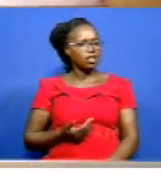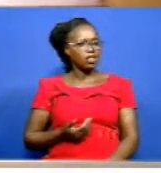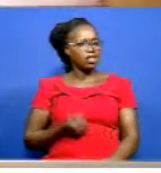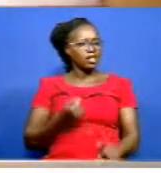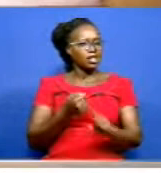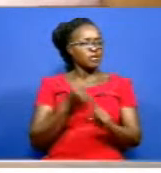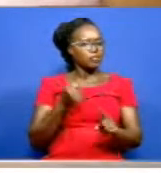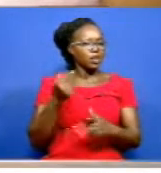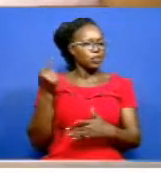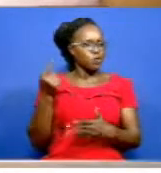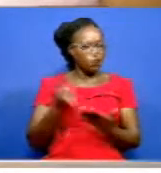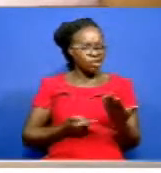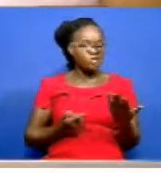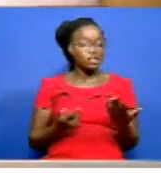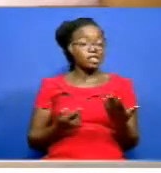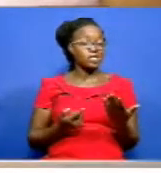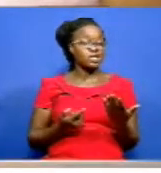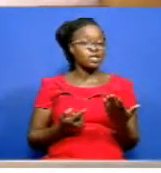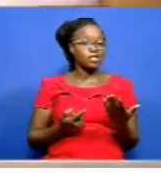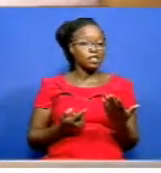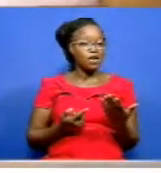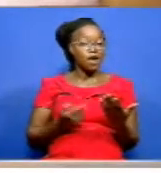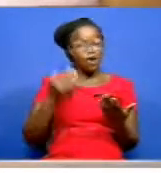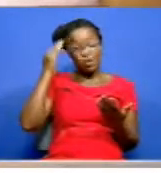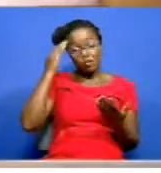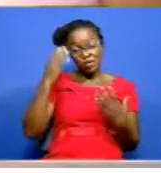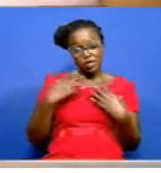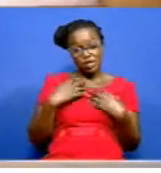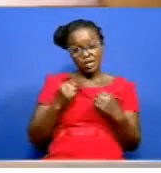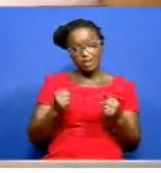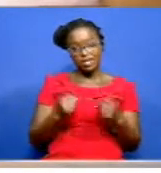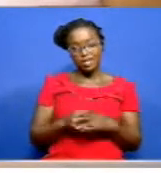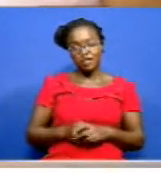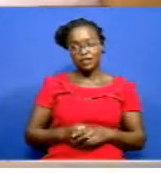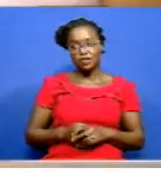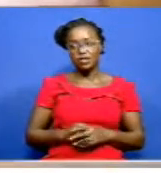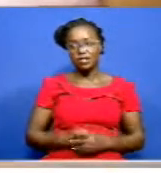kwa ugonjwa huu wa kiakili kwa kina mama wajawazito?